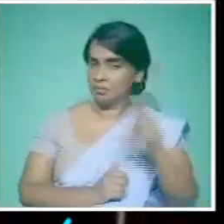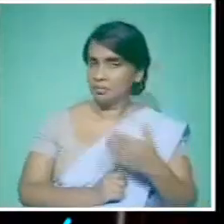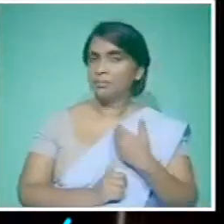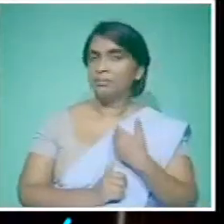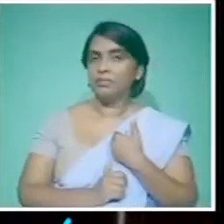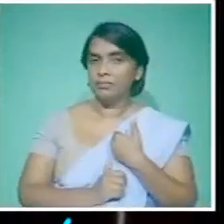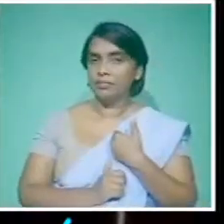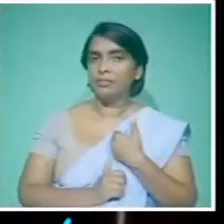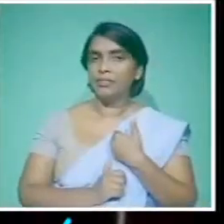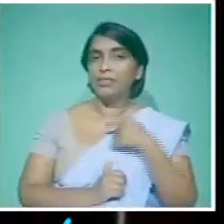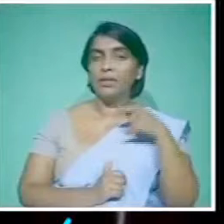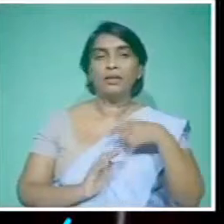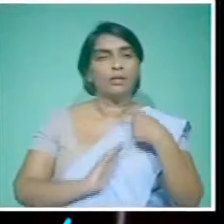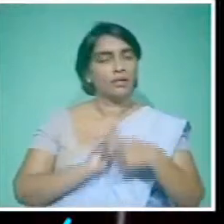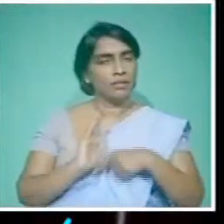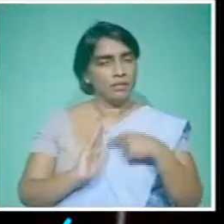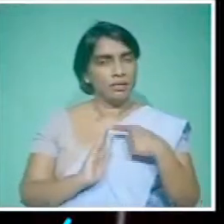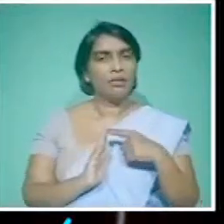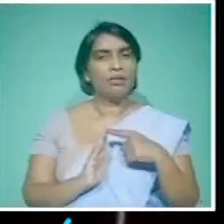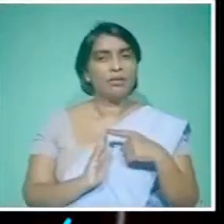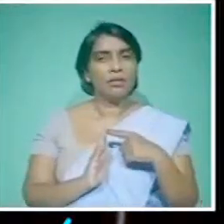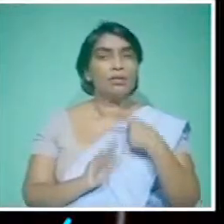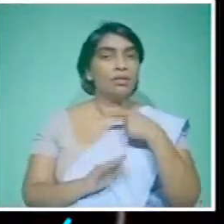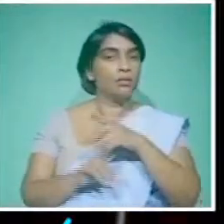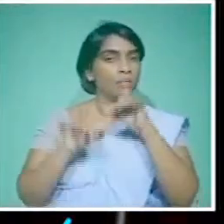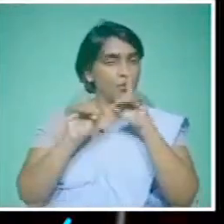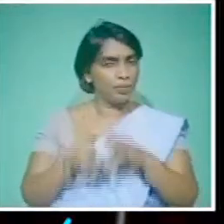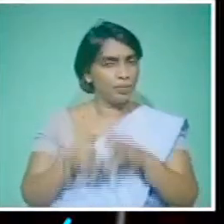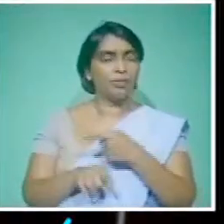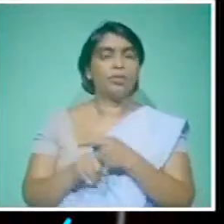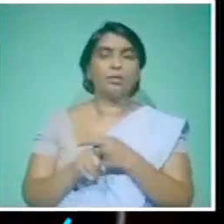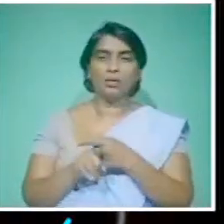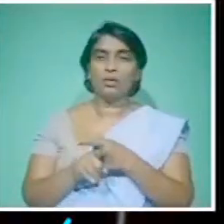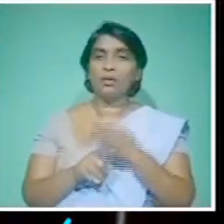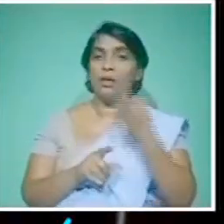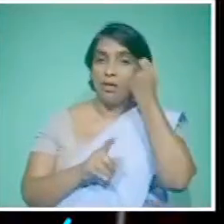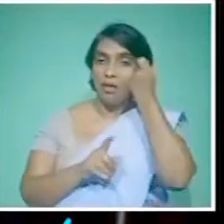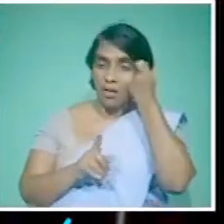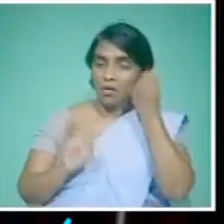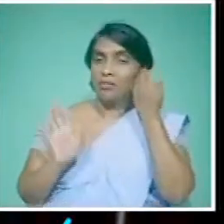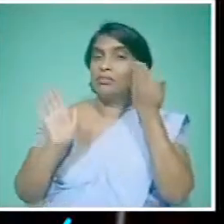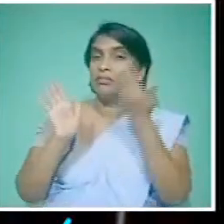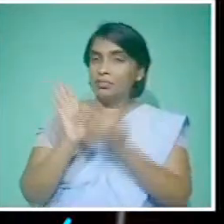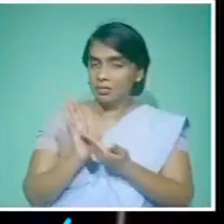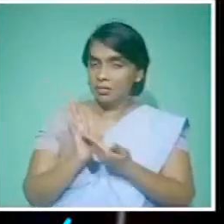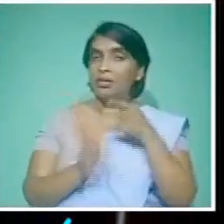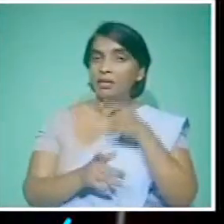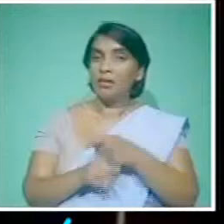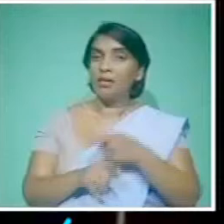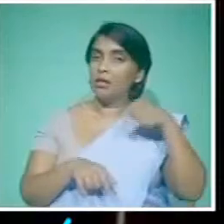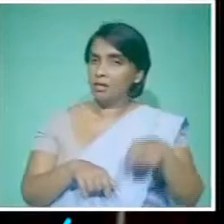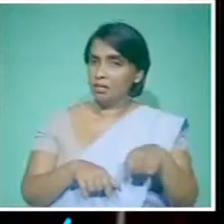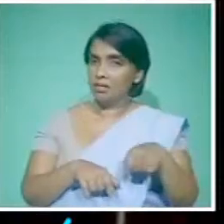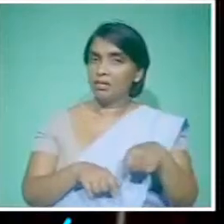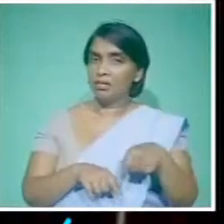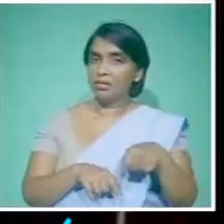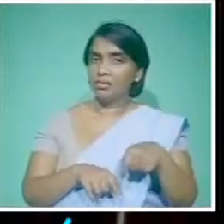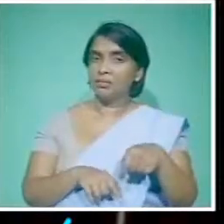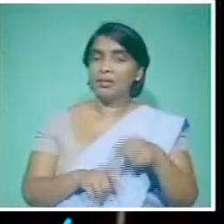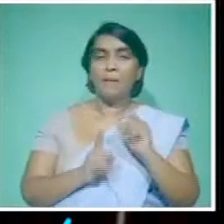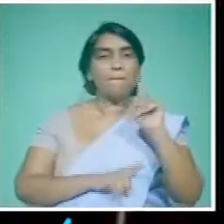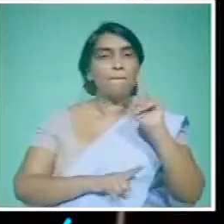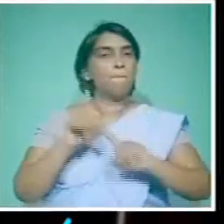waketieta me rate මේ වගේ යෝජනාවක් ගෙනල්ලා මේක අද